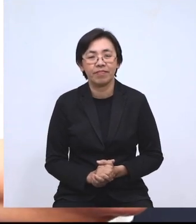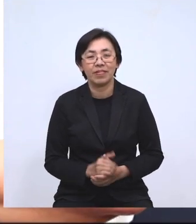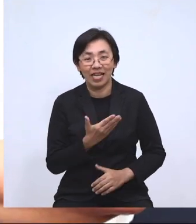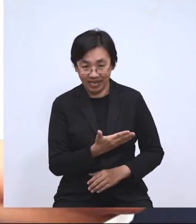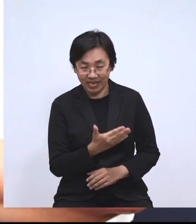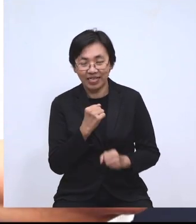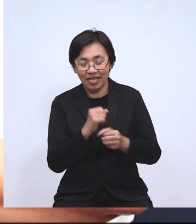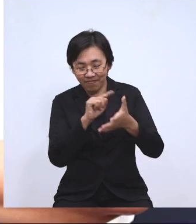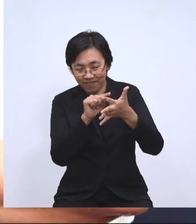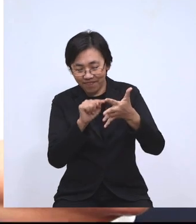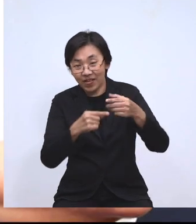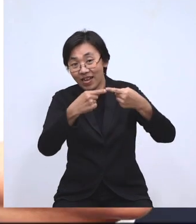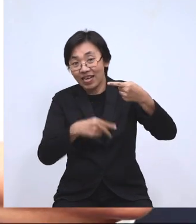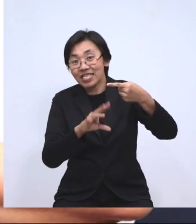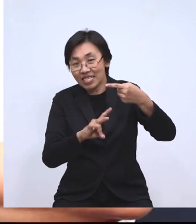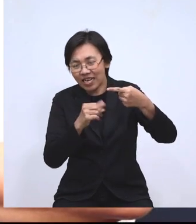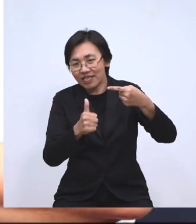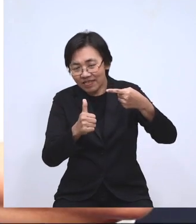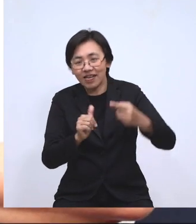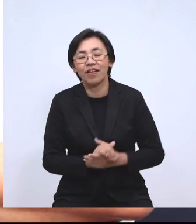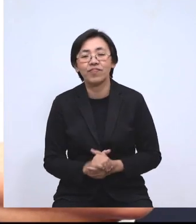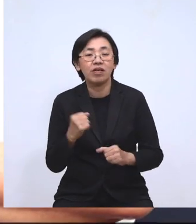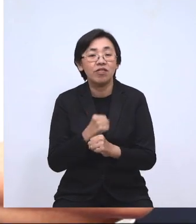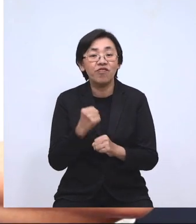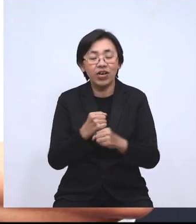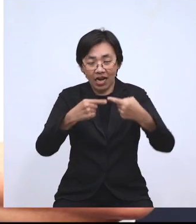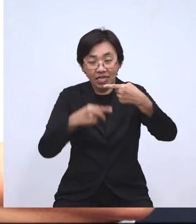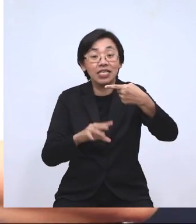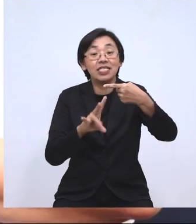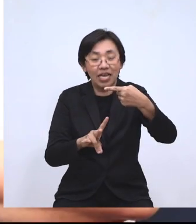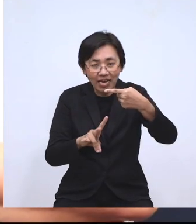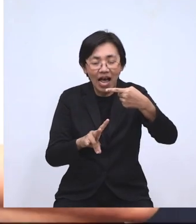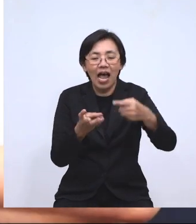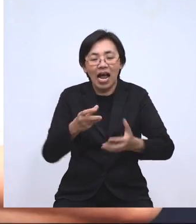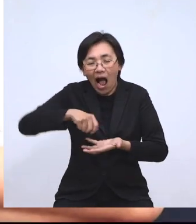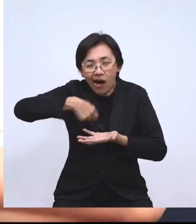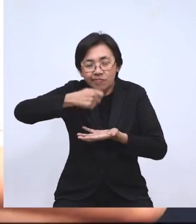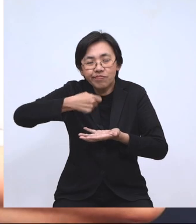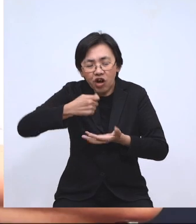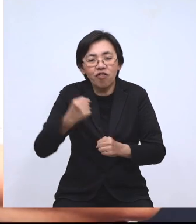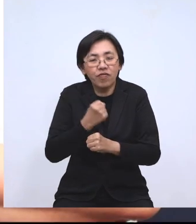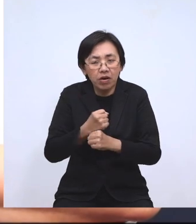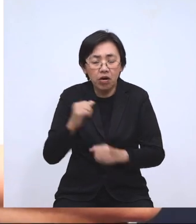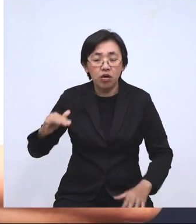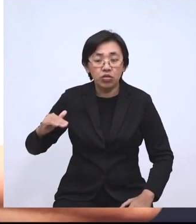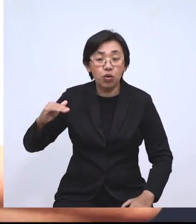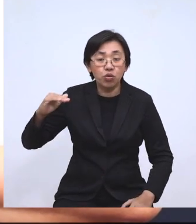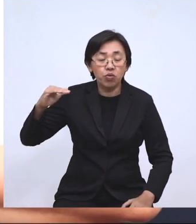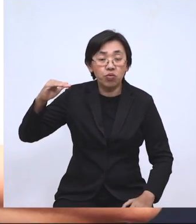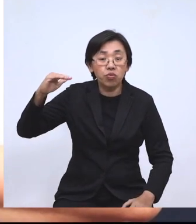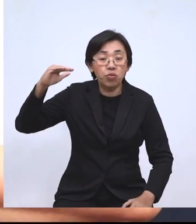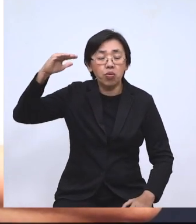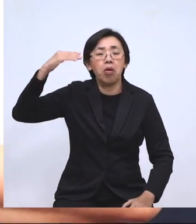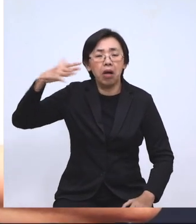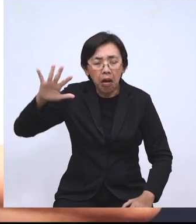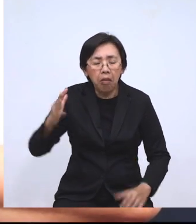อสอะค่ะสามารถทำ7ขั้นตอนได้ตั้งแต่แรกหมายว่าตอนที่มาฝึกคือฝึก7ขั้นตอนของการกินข้าวด้วยช้อนแต่ทีเนี้ยพอเขาโตขึ้นอย่างที่คุณ